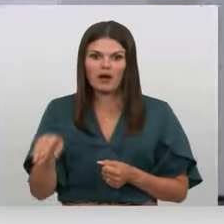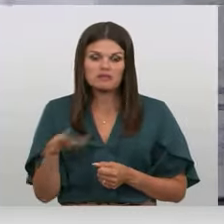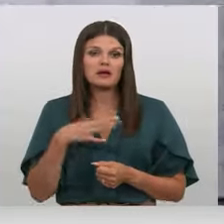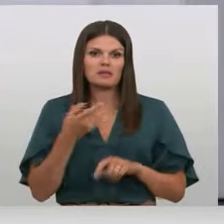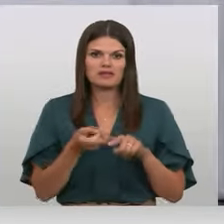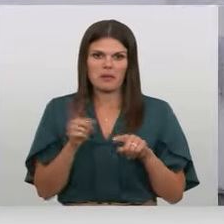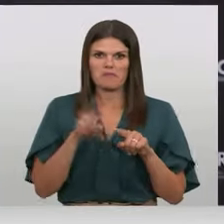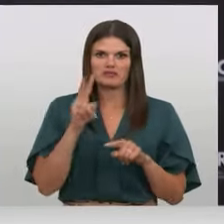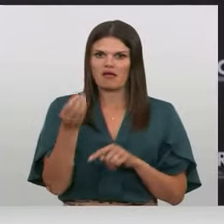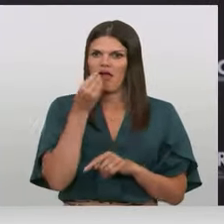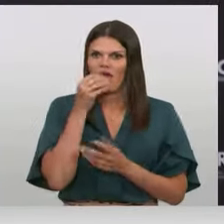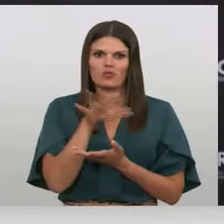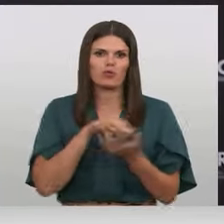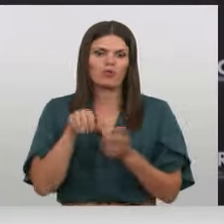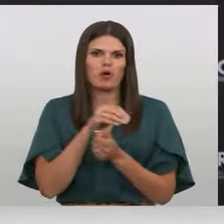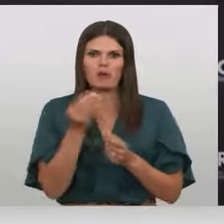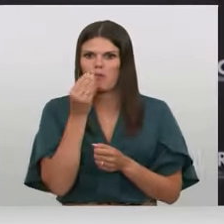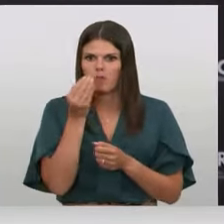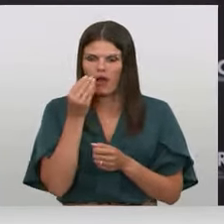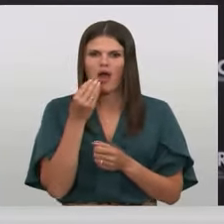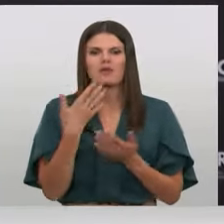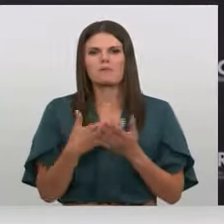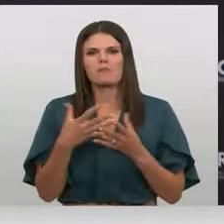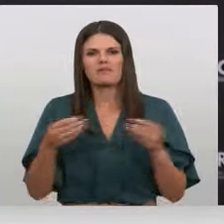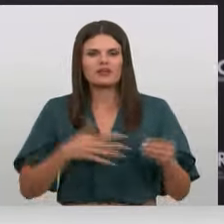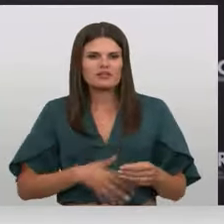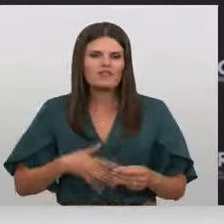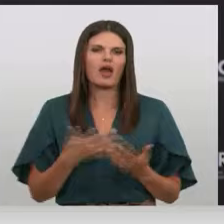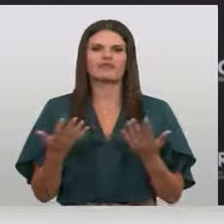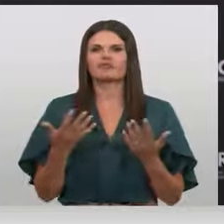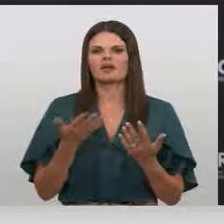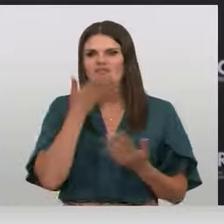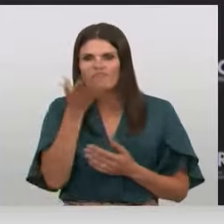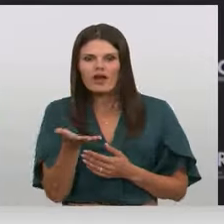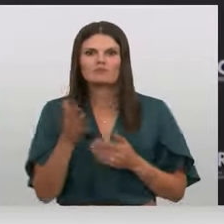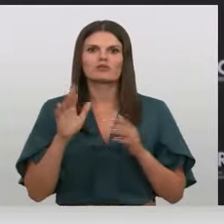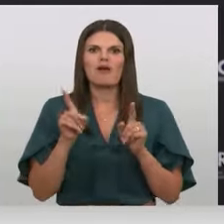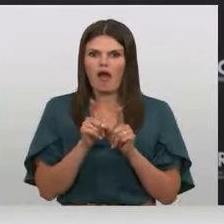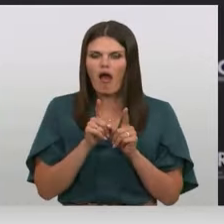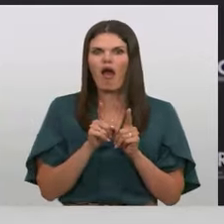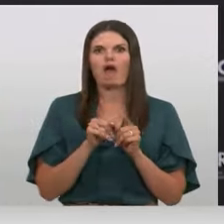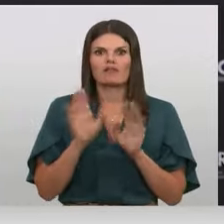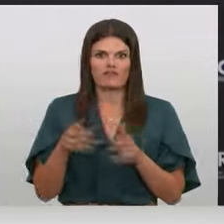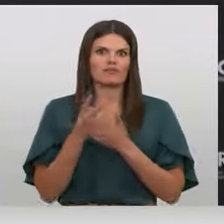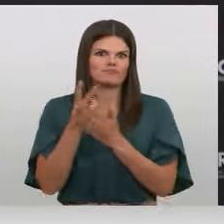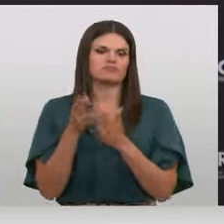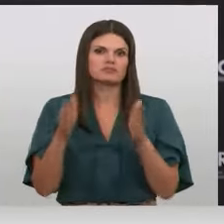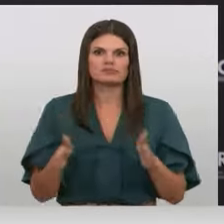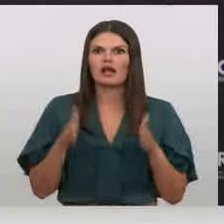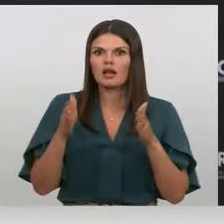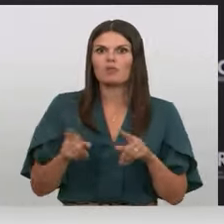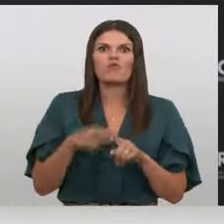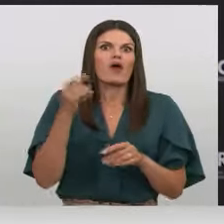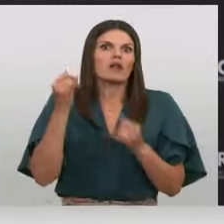bojātu pārtiku. Jo vieglākais ir caurēja vemšana, sliktākais scenārijs var nonākt slimnīcā, un vēl